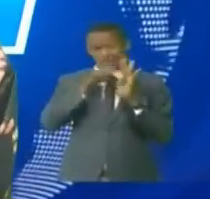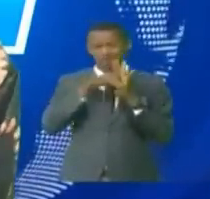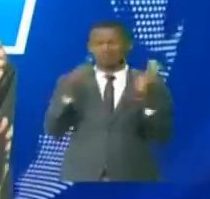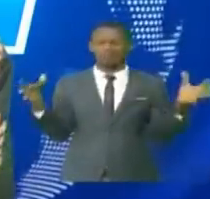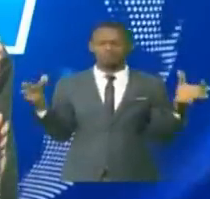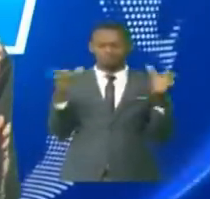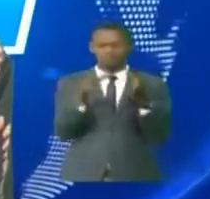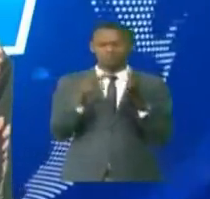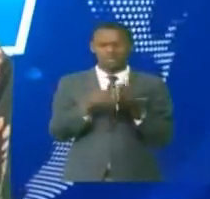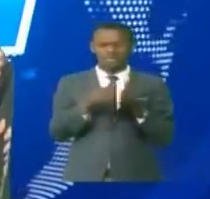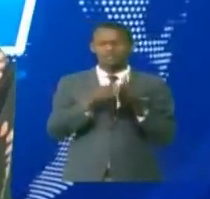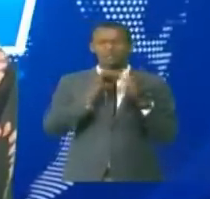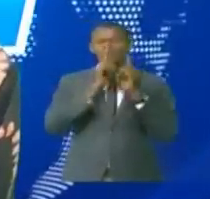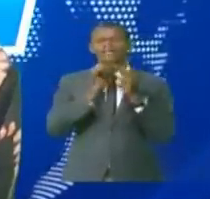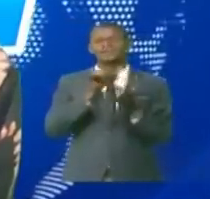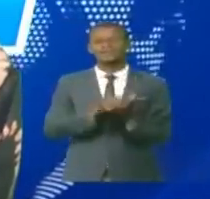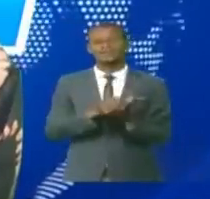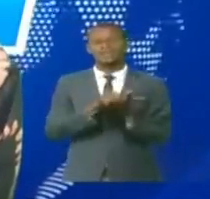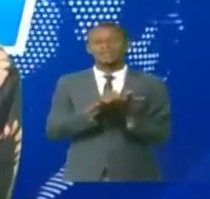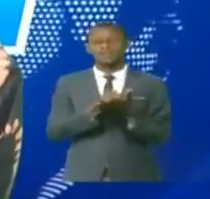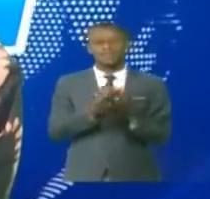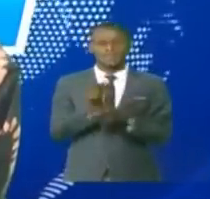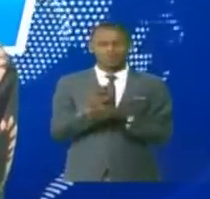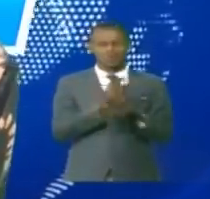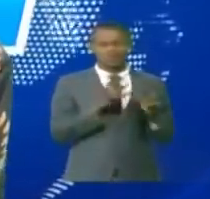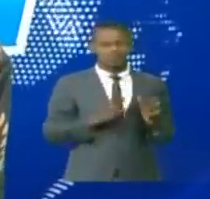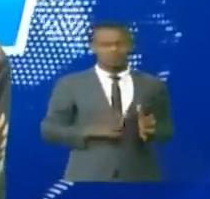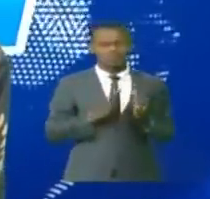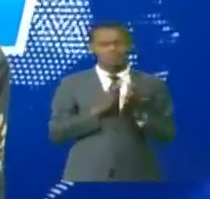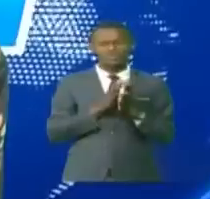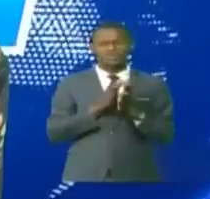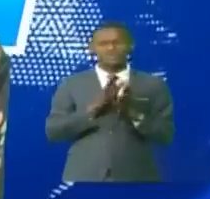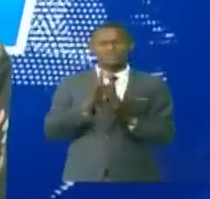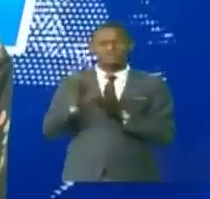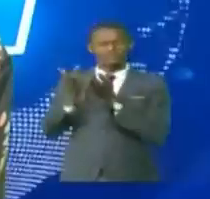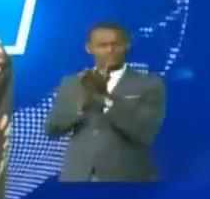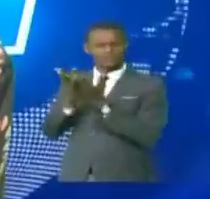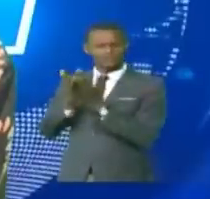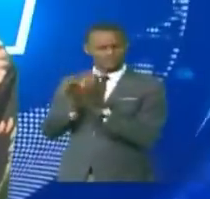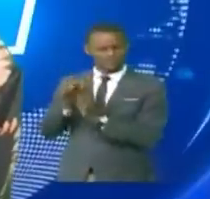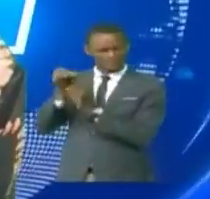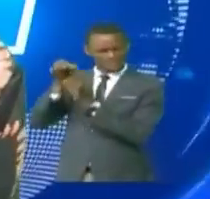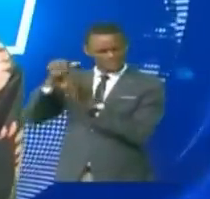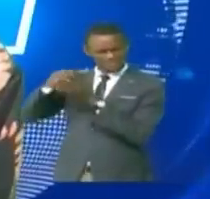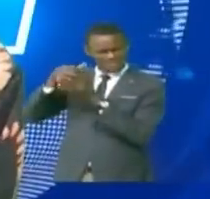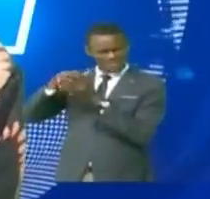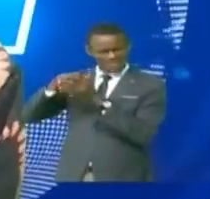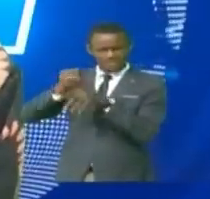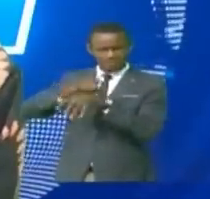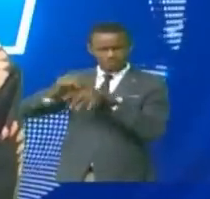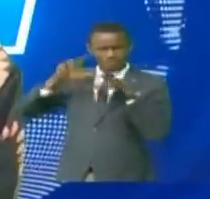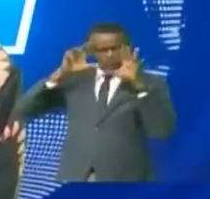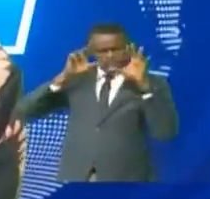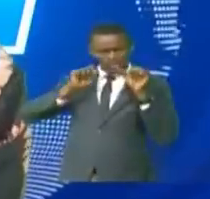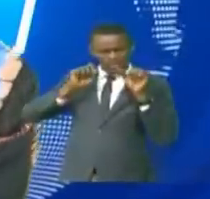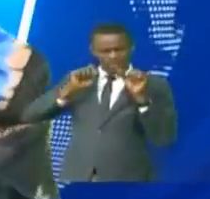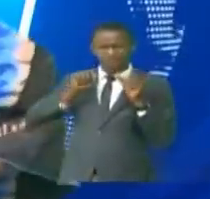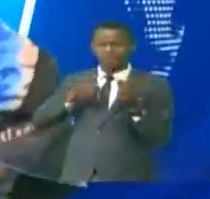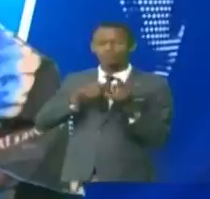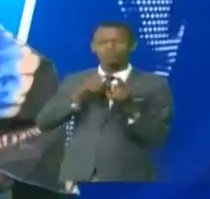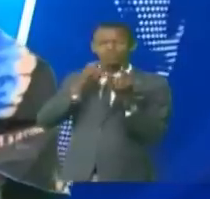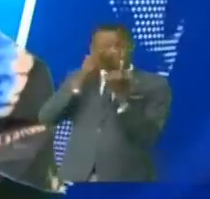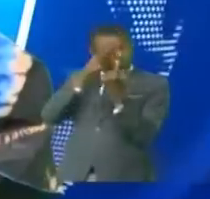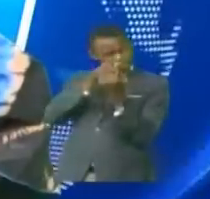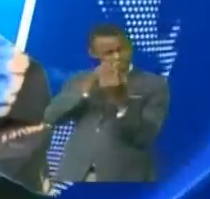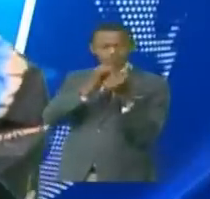eu lieu entre la coordonnatrice du service spécialisé du chef de l'État en charge de la jeunesse, lutte contre les violences faites